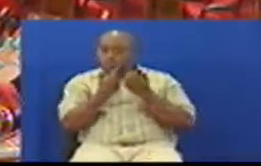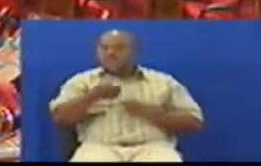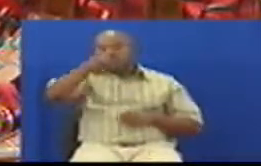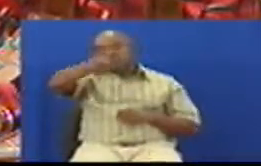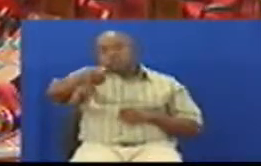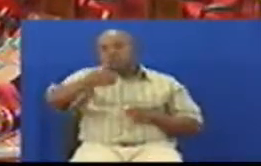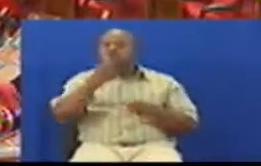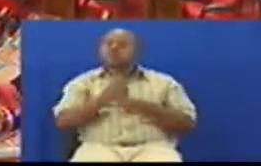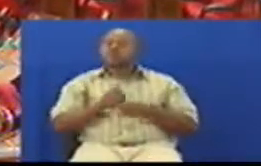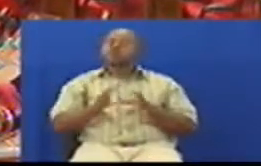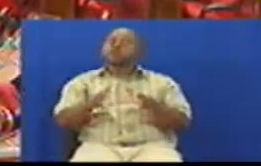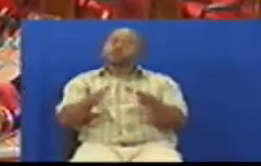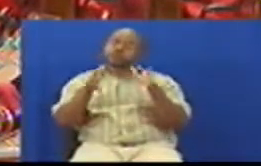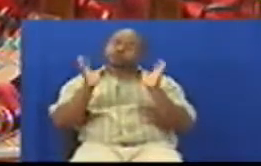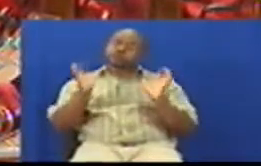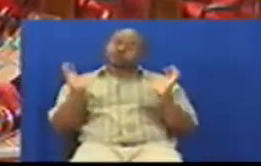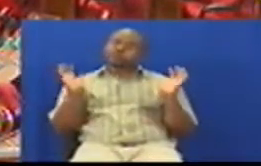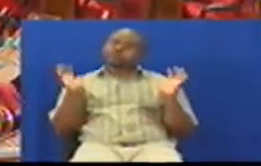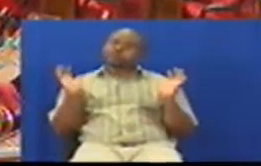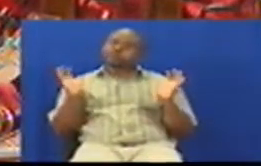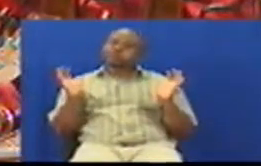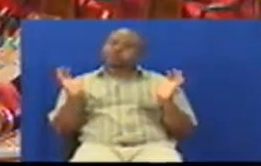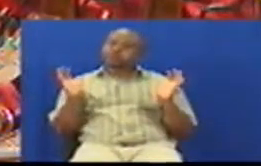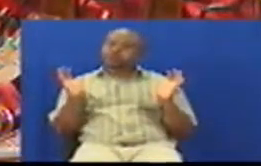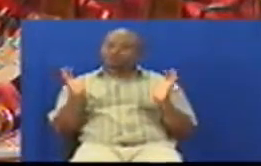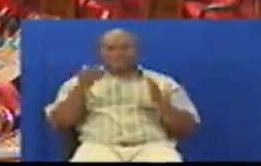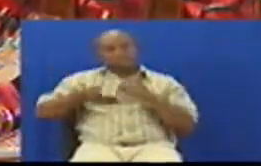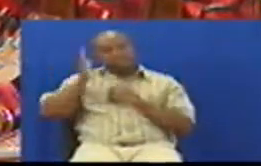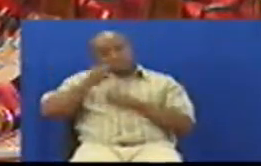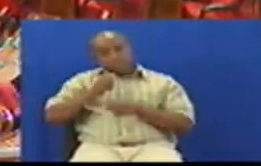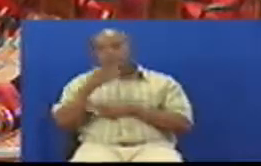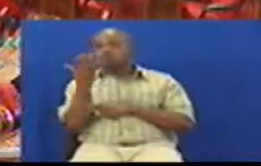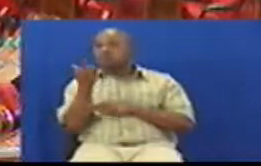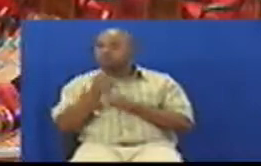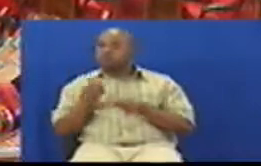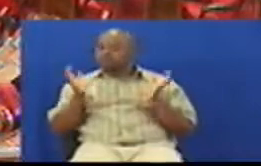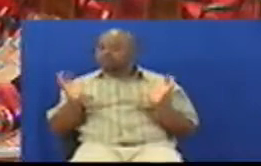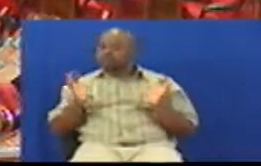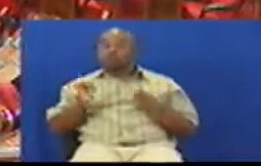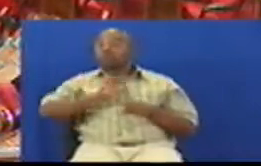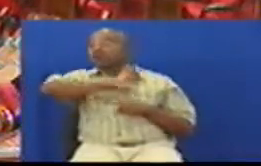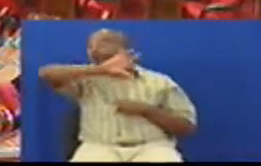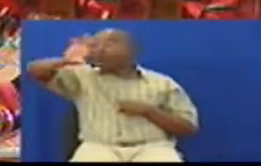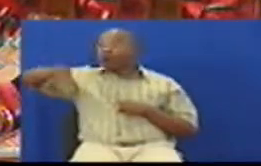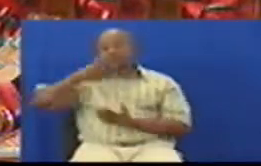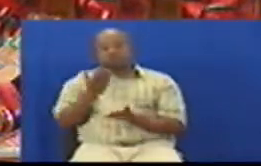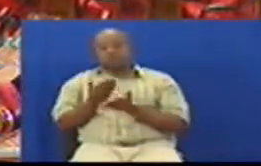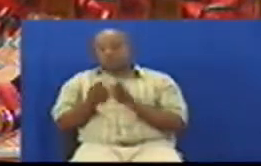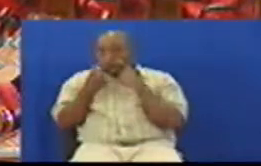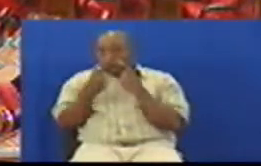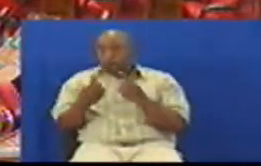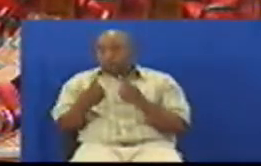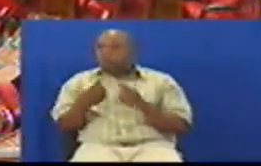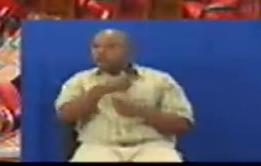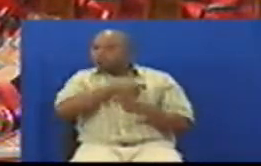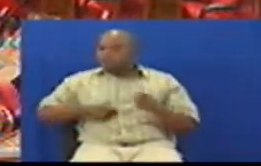ambayo ni dhahiri ambayo imefanywa na serikali ya awamu ya tano. Sisi wote ni mashahidi kwa kiasi gani miaka